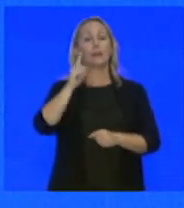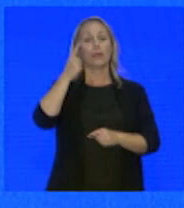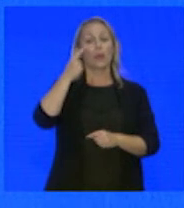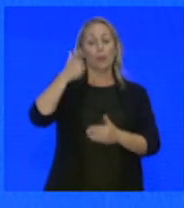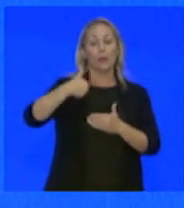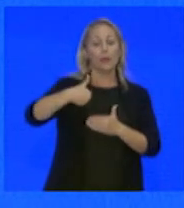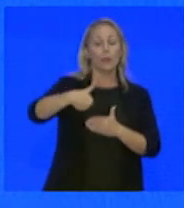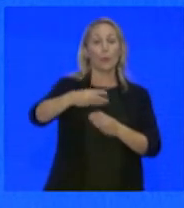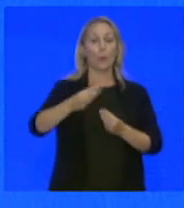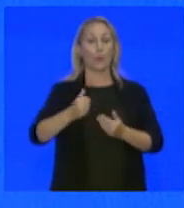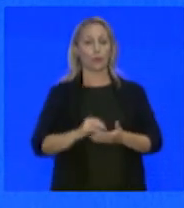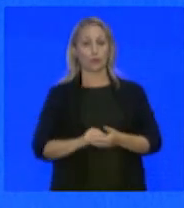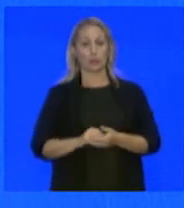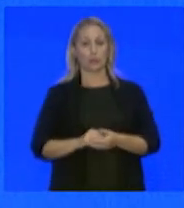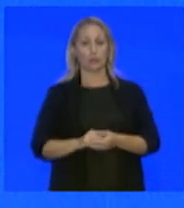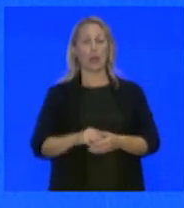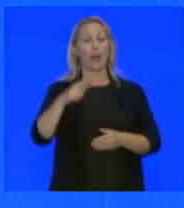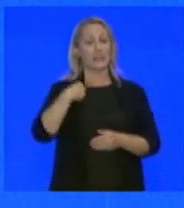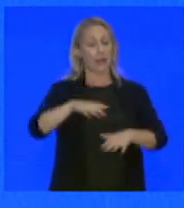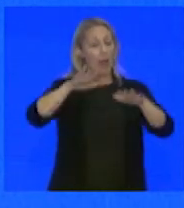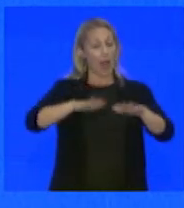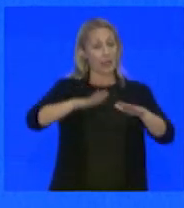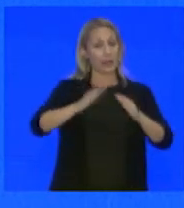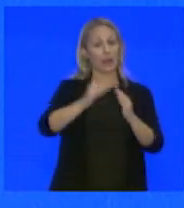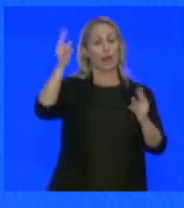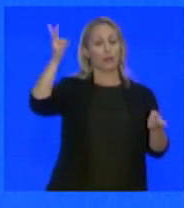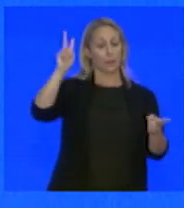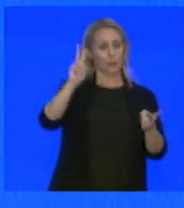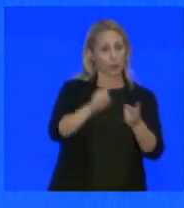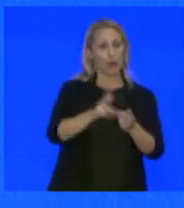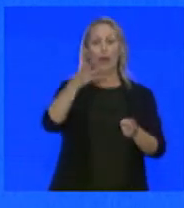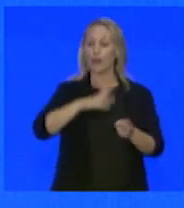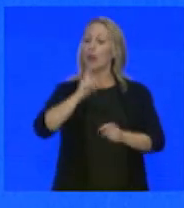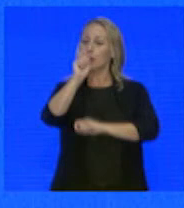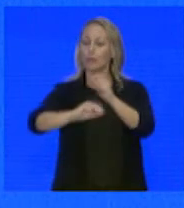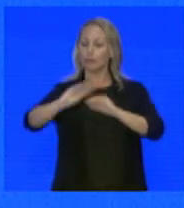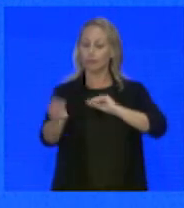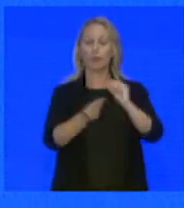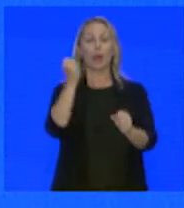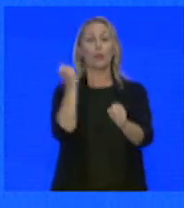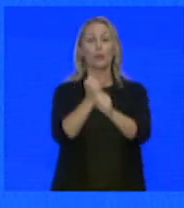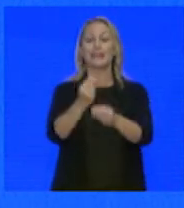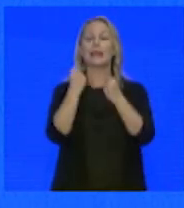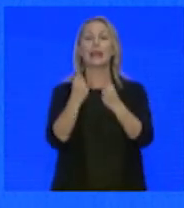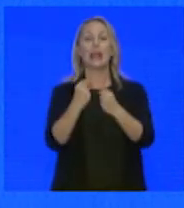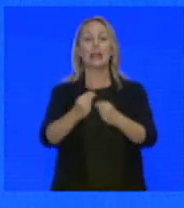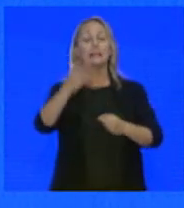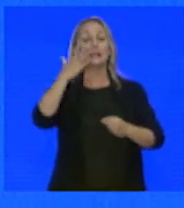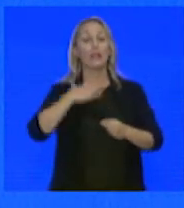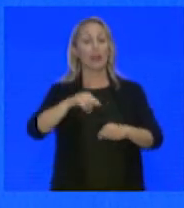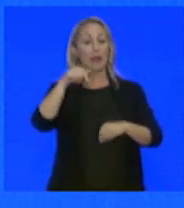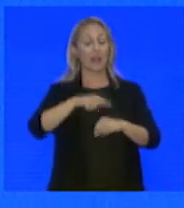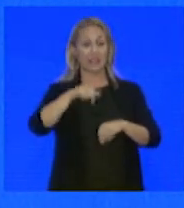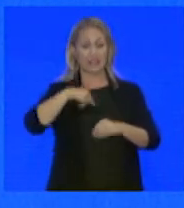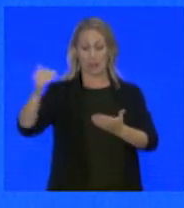κυβέρνησης. Θα μειώσουμε την ανεργία, θα δημιουργήσουμε πολλές καλές δουλειές και θα βελτιώσουμε το διαθέσιμο